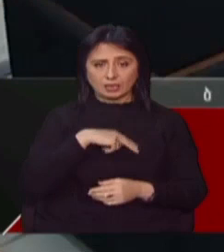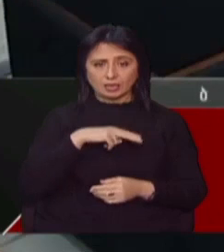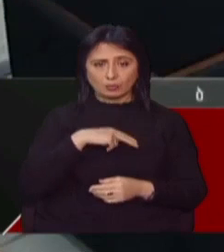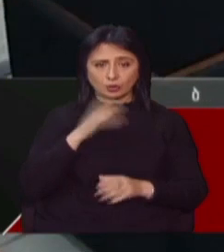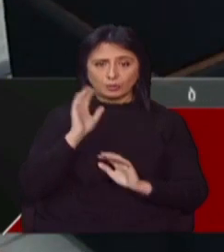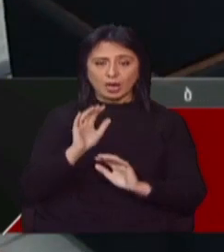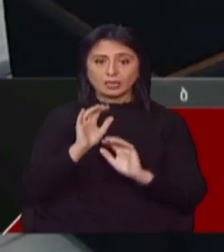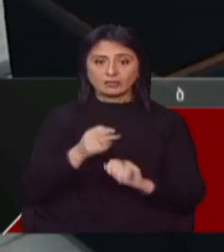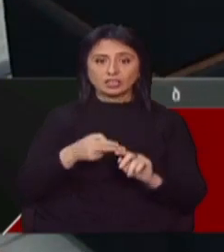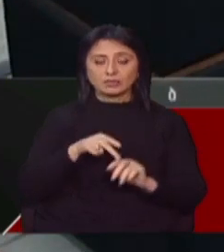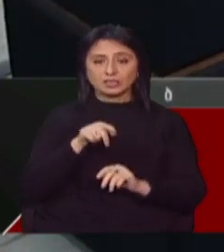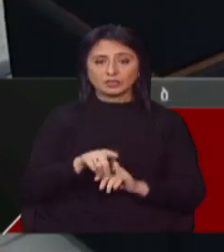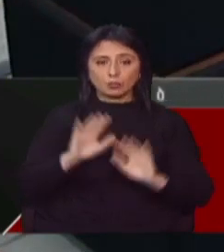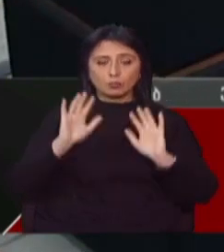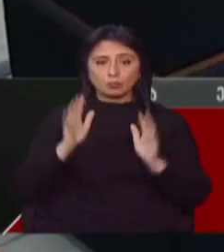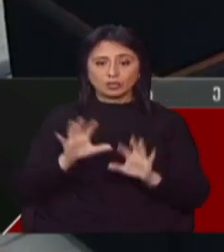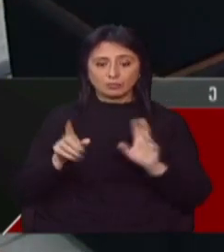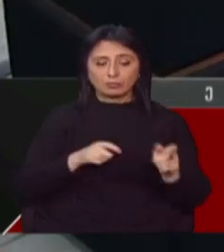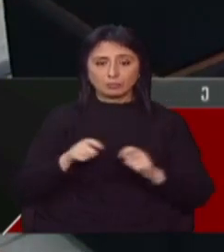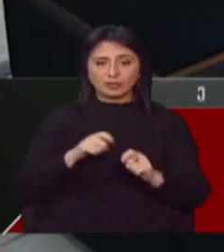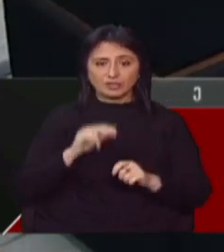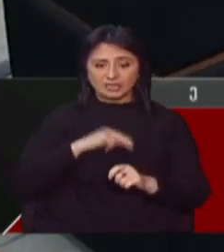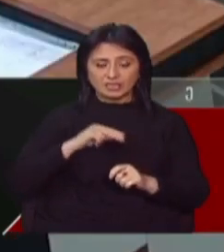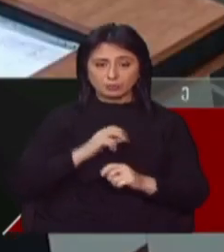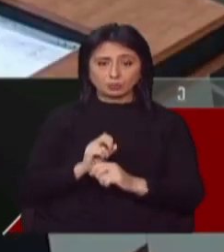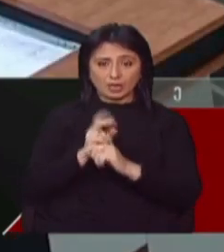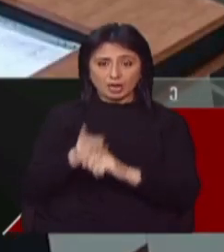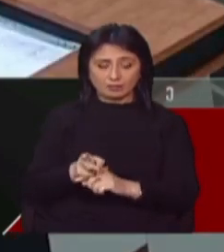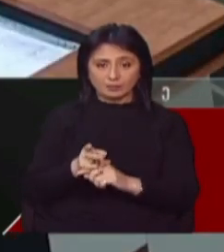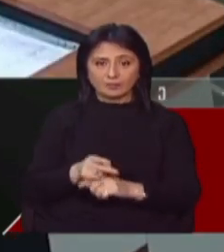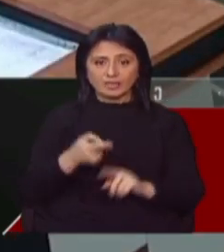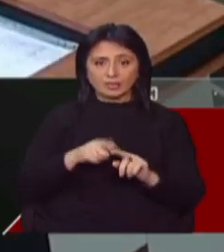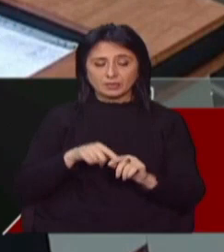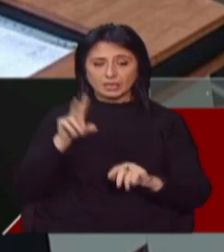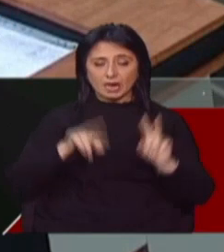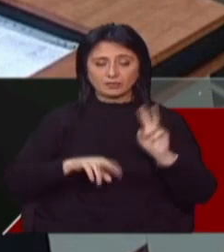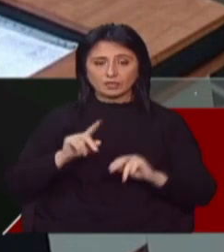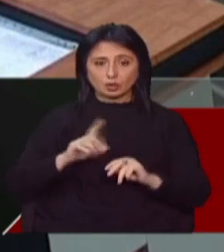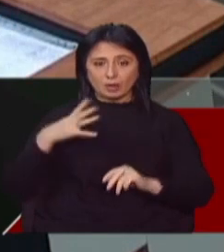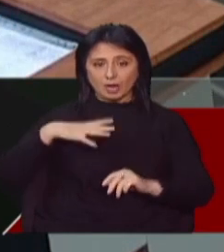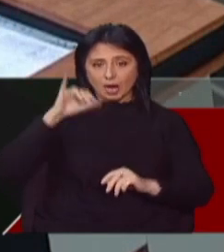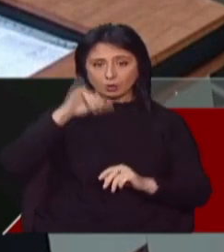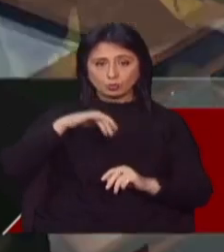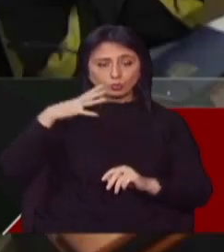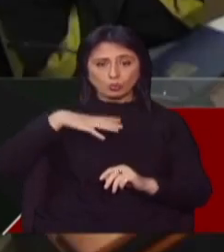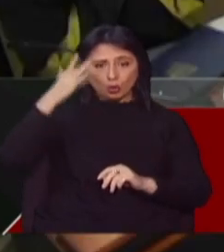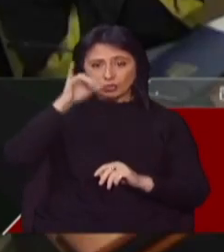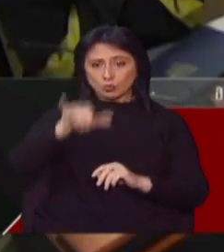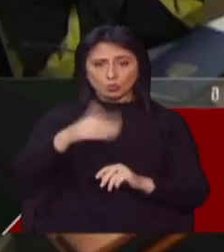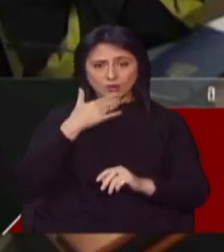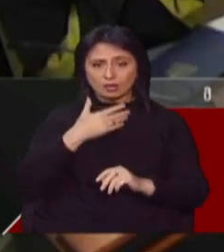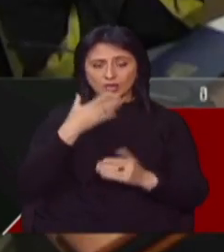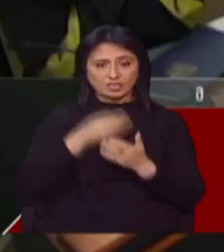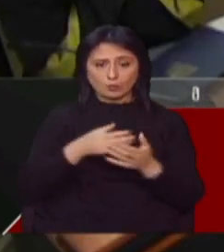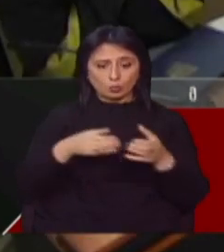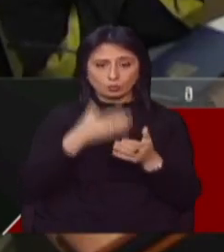დეპუტატის მხარდაჭერა იმისათვის რომ მოხდეს პრეზიდენტის თანამდებობიდან გადაყენება და იმის გათვალისწინებით რომ ქართულ ოცნებას ხმების ეს რაოდენობა